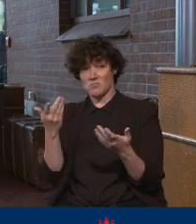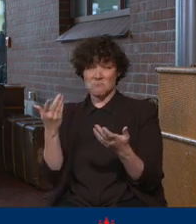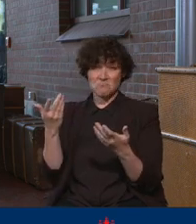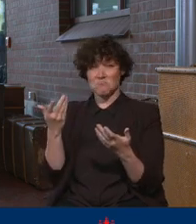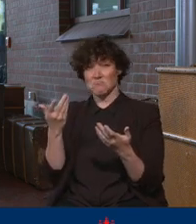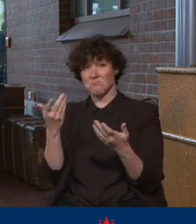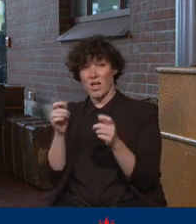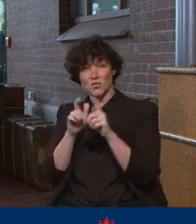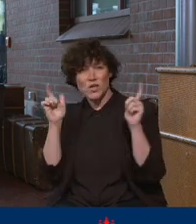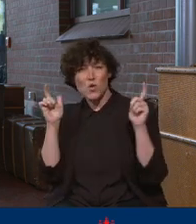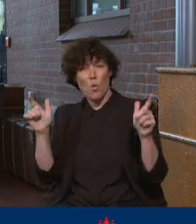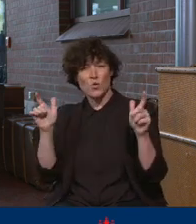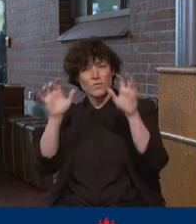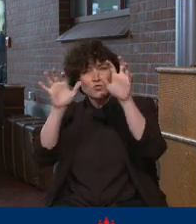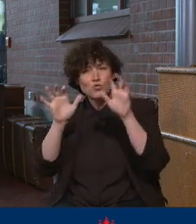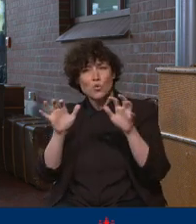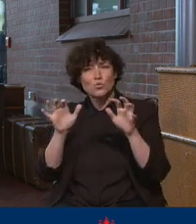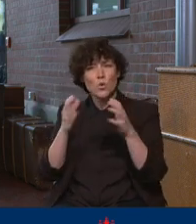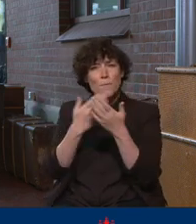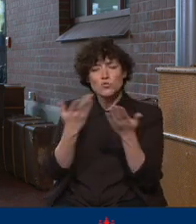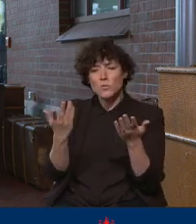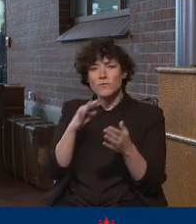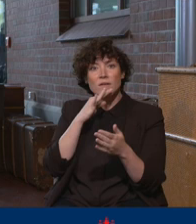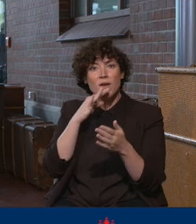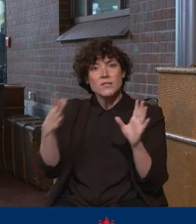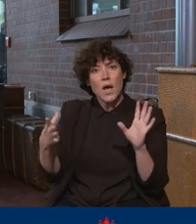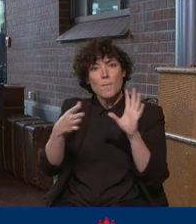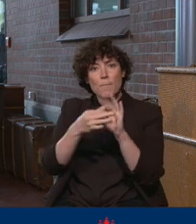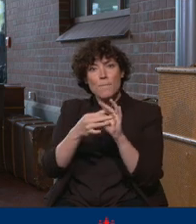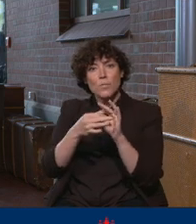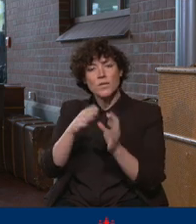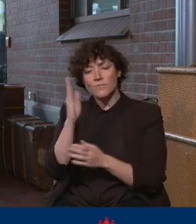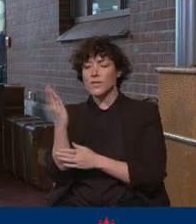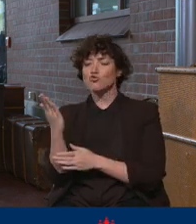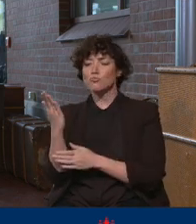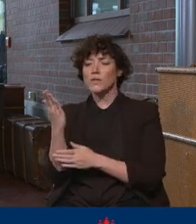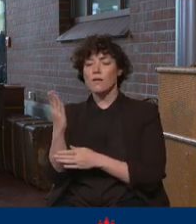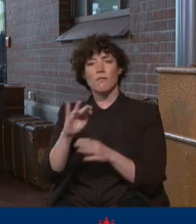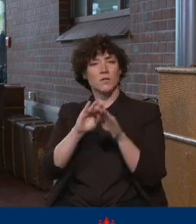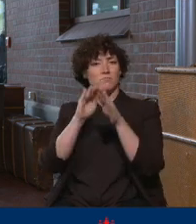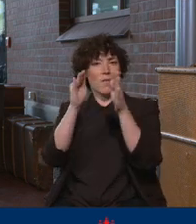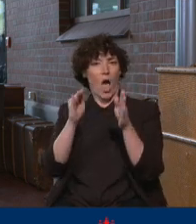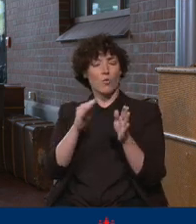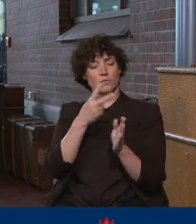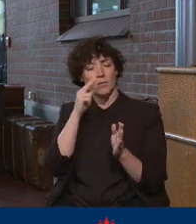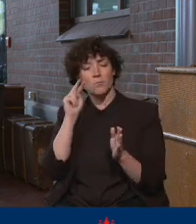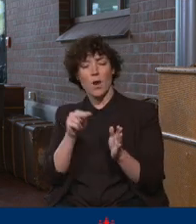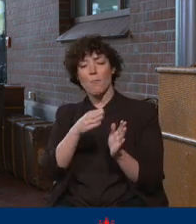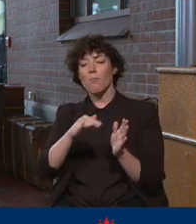infrastrukturen die sich da auf einmal mit dem wasser treffen im wasser spiegeln also das muss man auch sagen das sind auch eindrücke